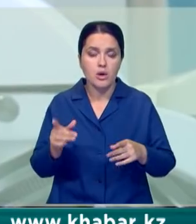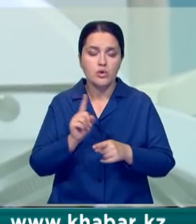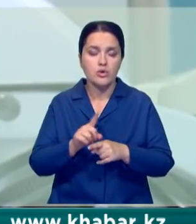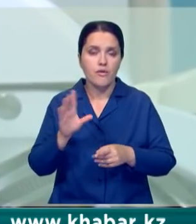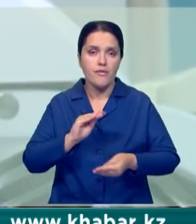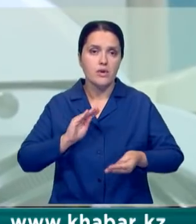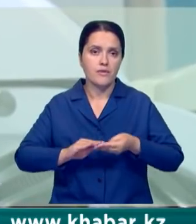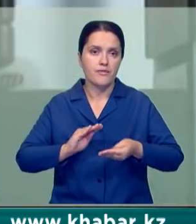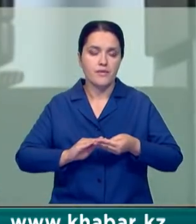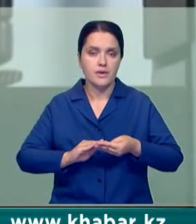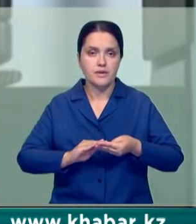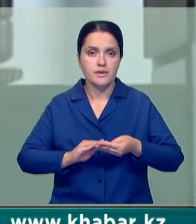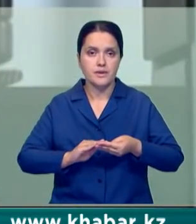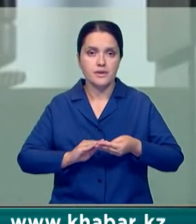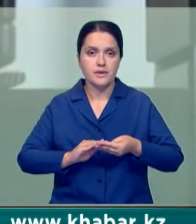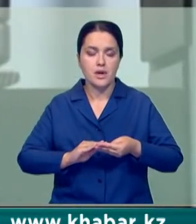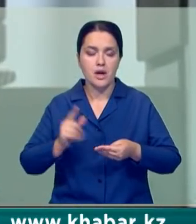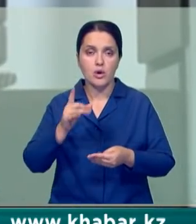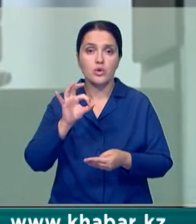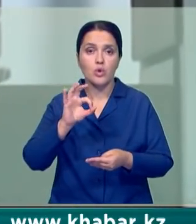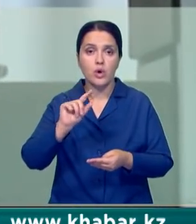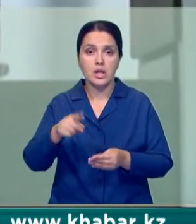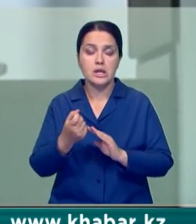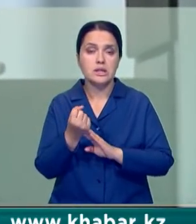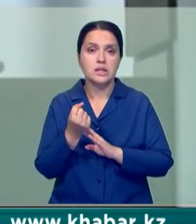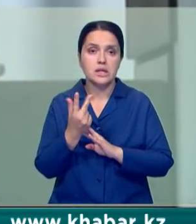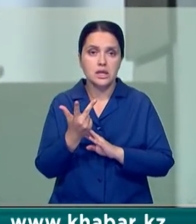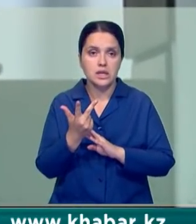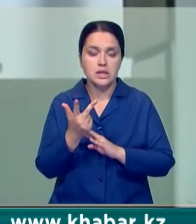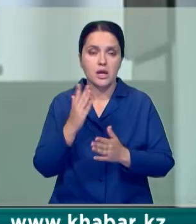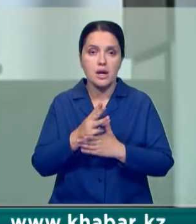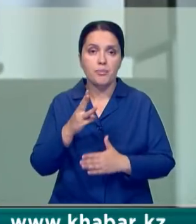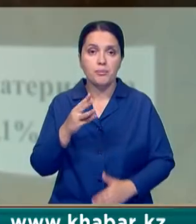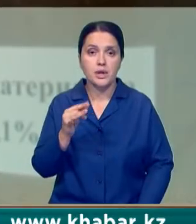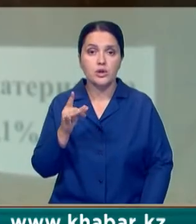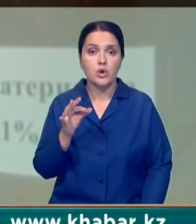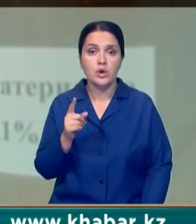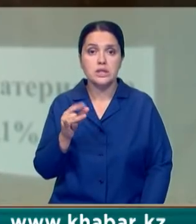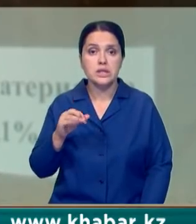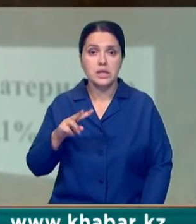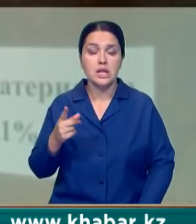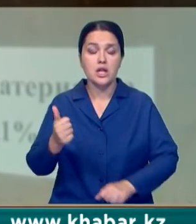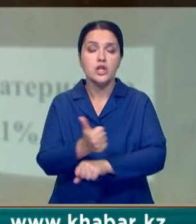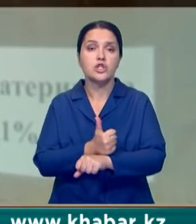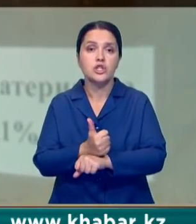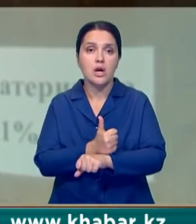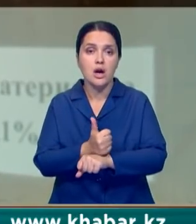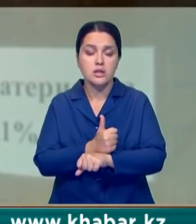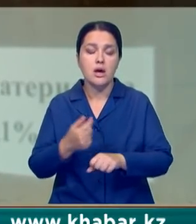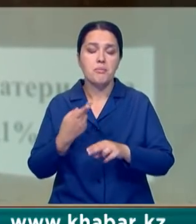превышал допустимую норму 0,13 микрозиверт час это при норме не более